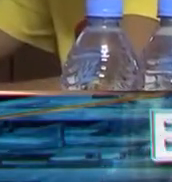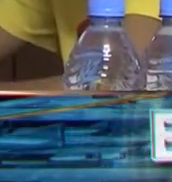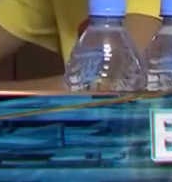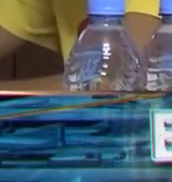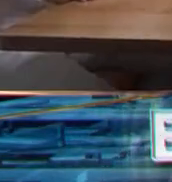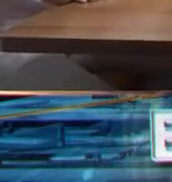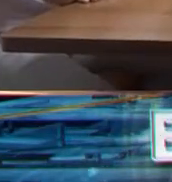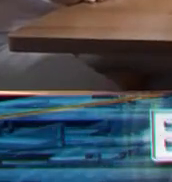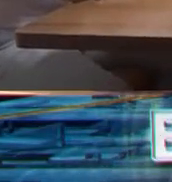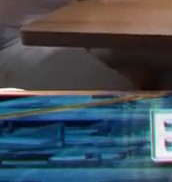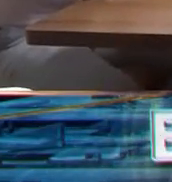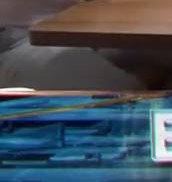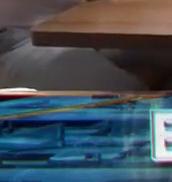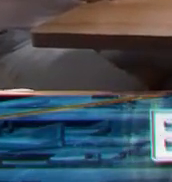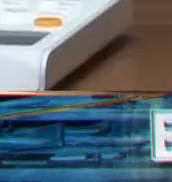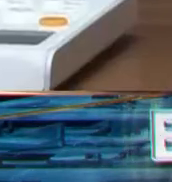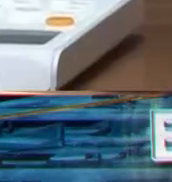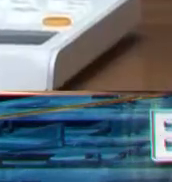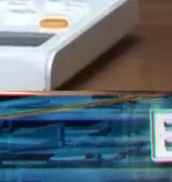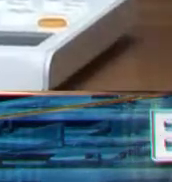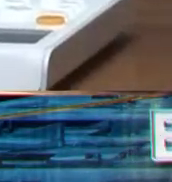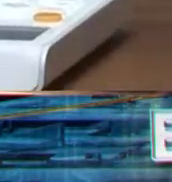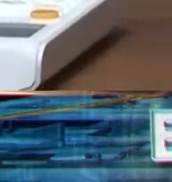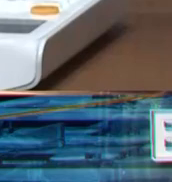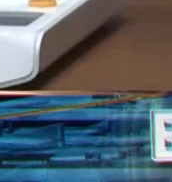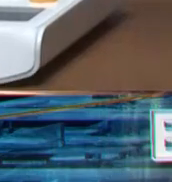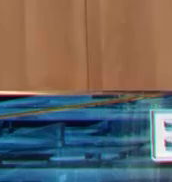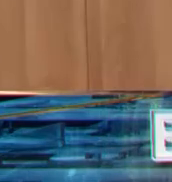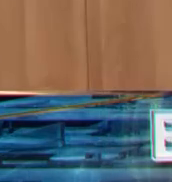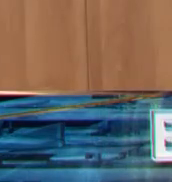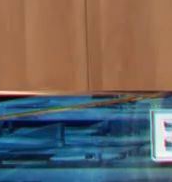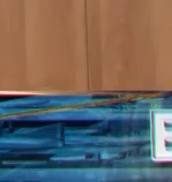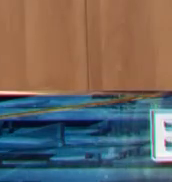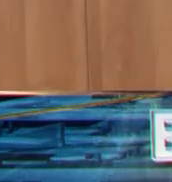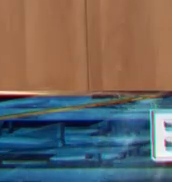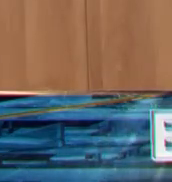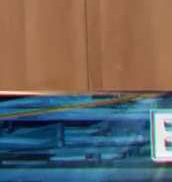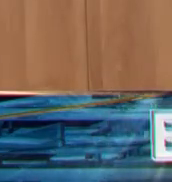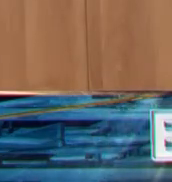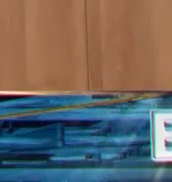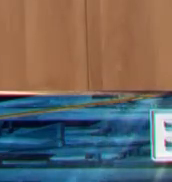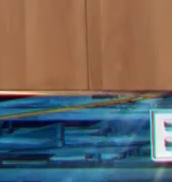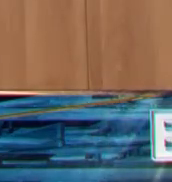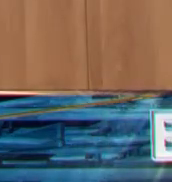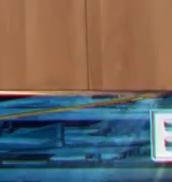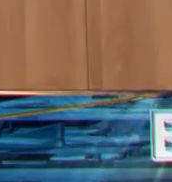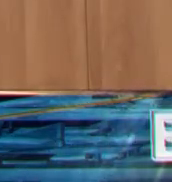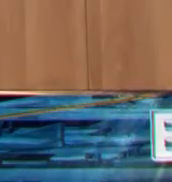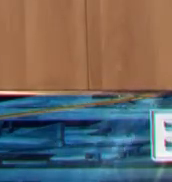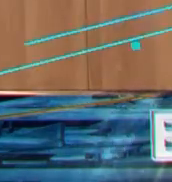Қайырымдылық игілікті іс. Өңірде мектепке жол акциясы басталды. Бүгінге өте қуаныштым смартфон